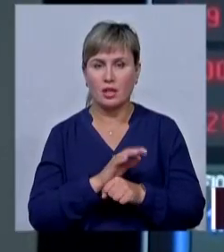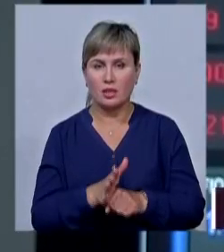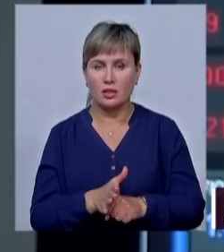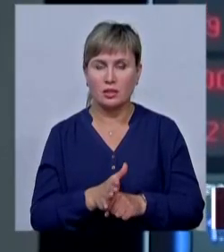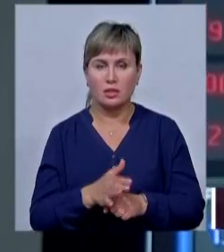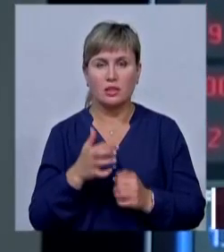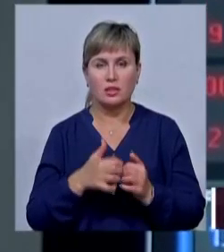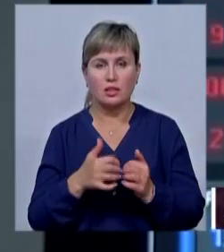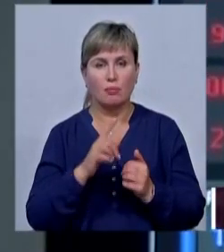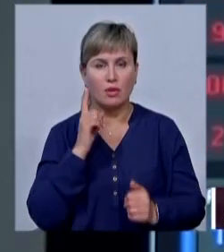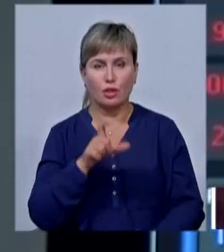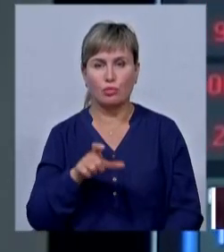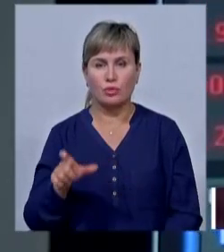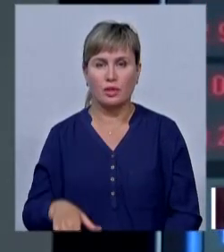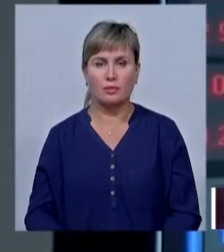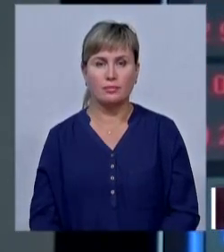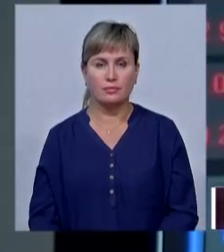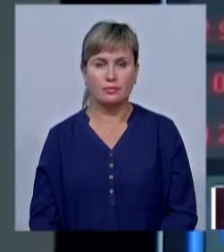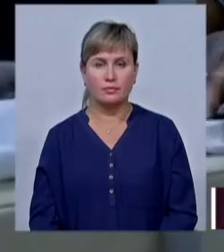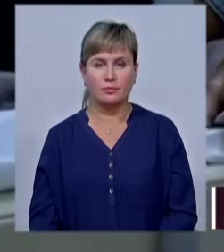среди молодых людей.